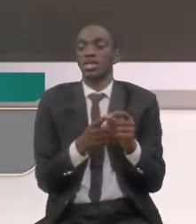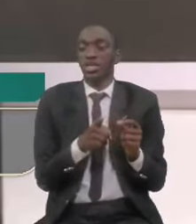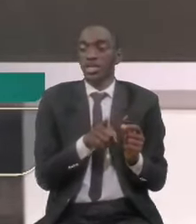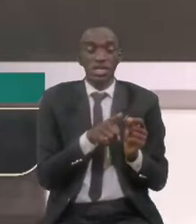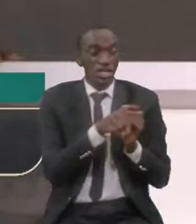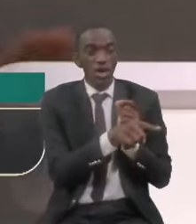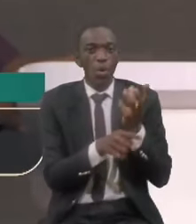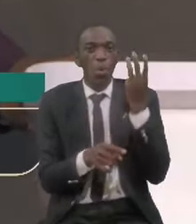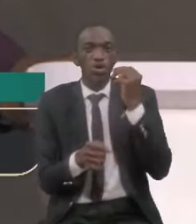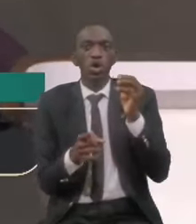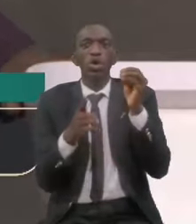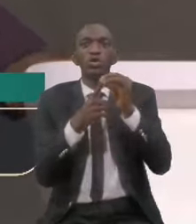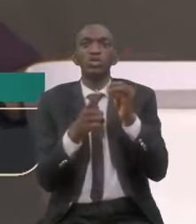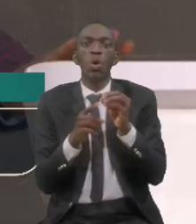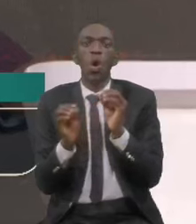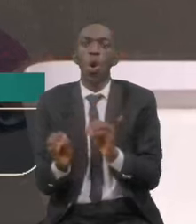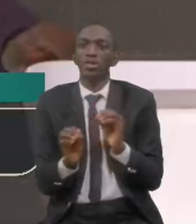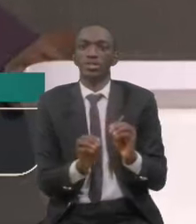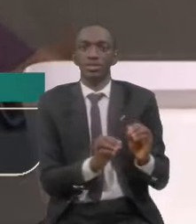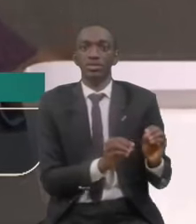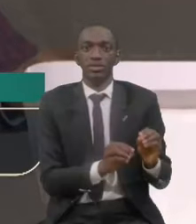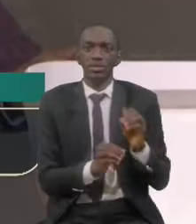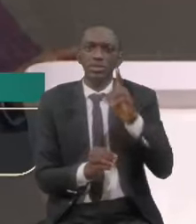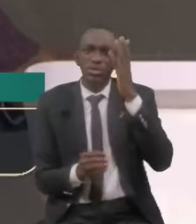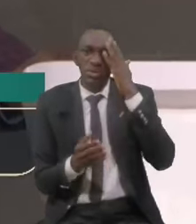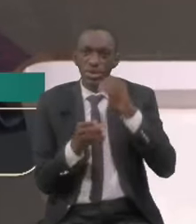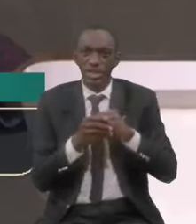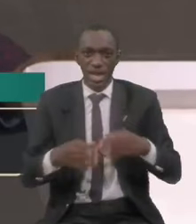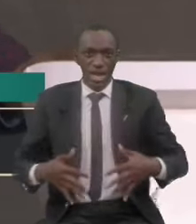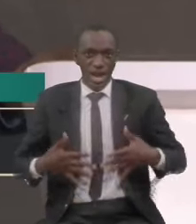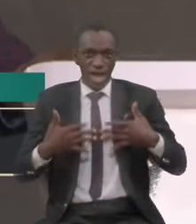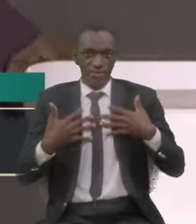vie, commençons par ta table,